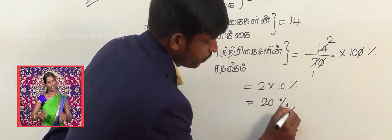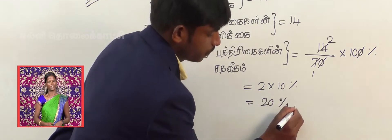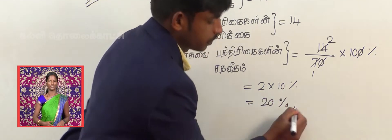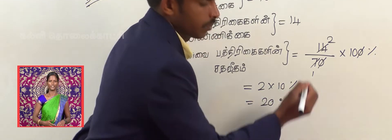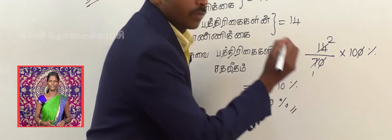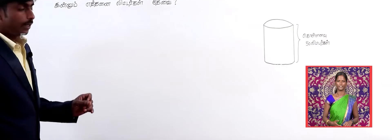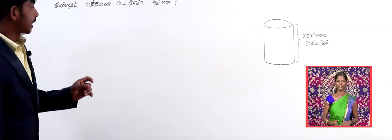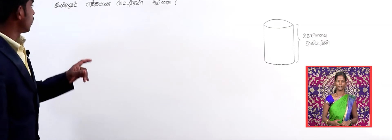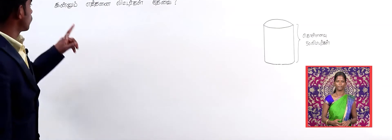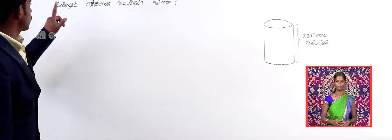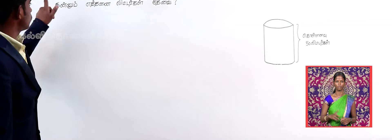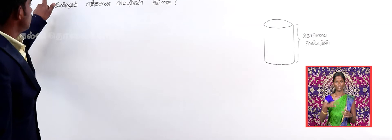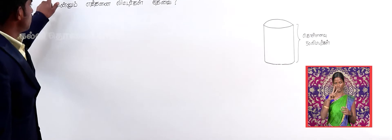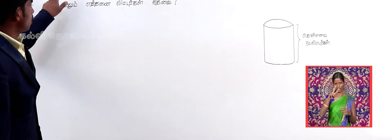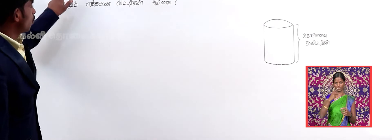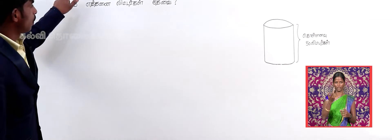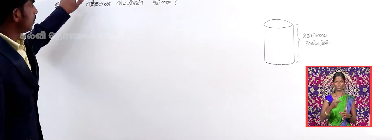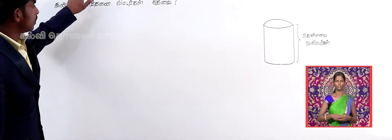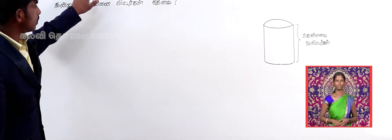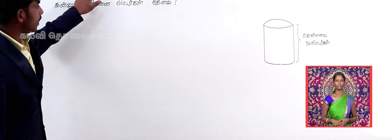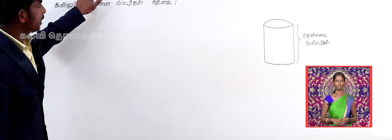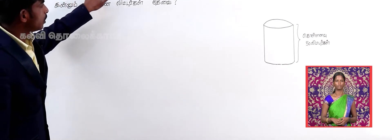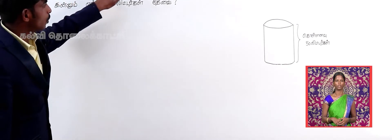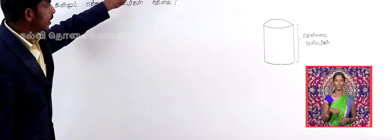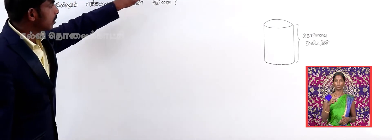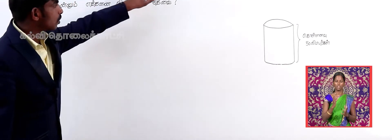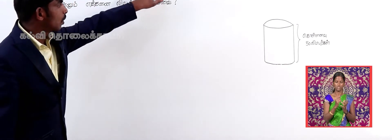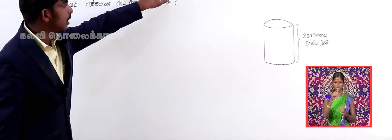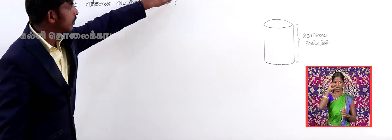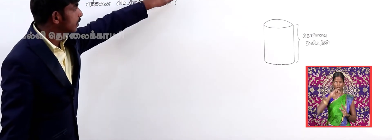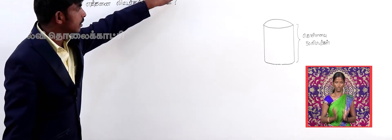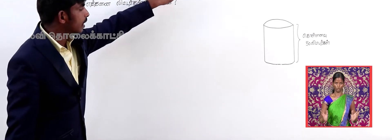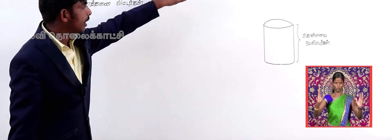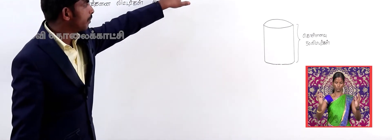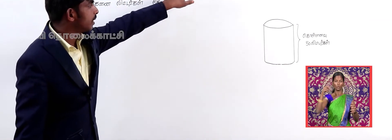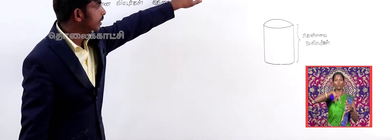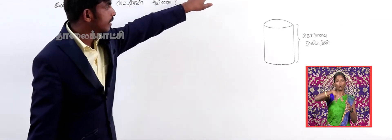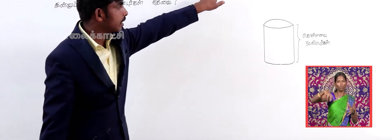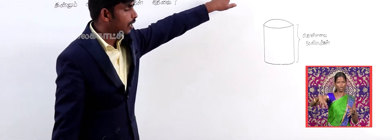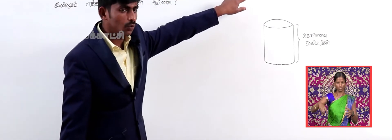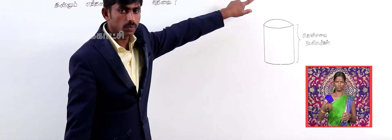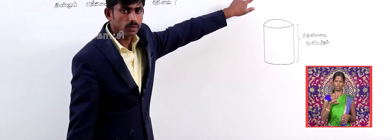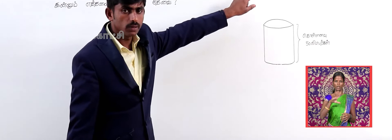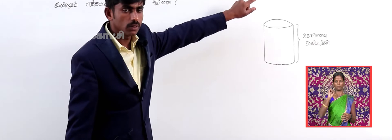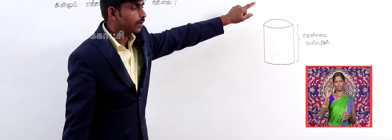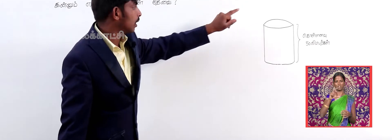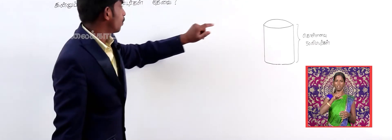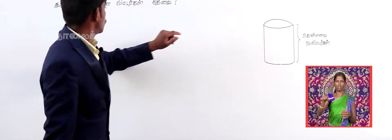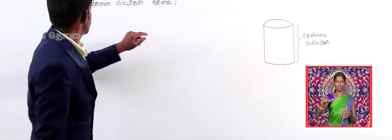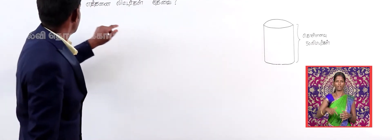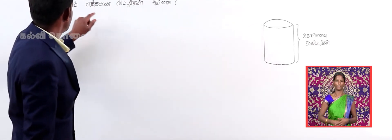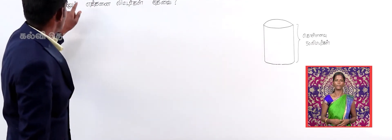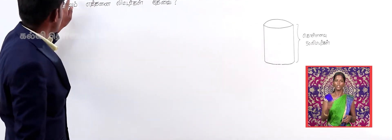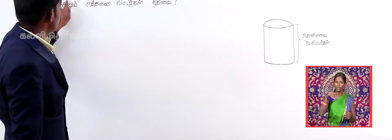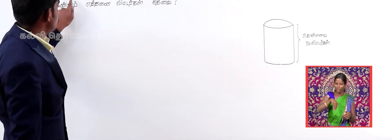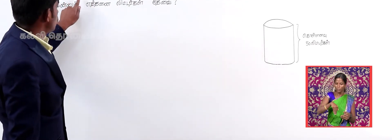20%. இரண்டாவது கணக்கு. ஒரு தண்ணீர் தொட்டியின் கொள்ளளவு 50 லிட்டர்கள் ஆகும்.